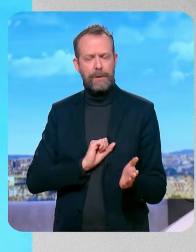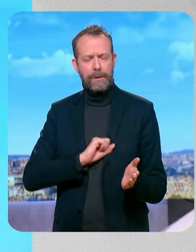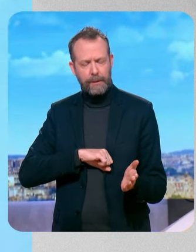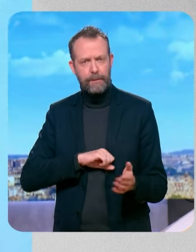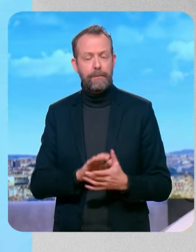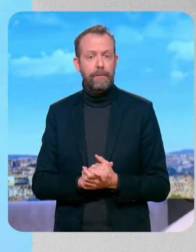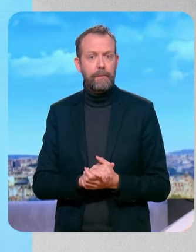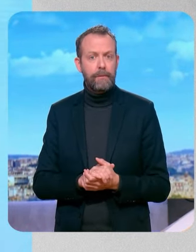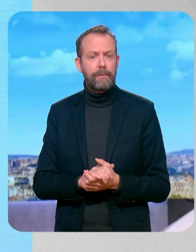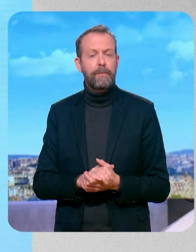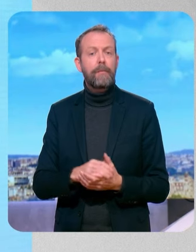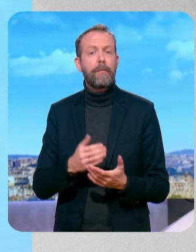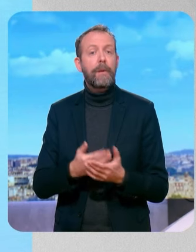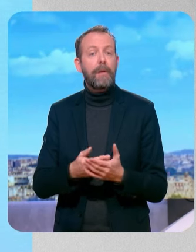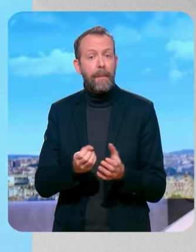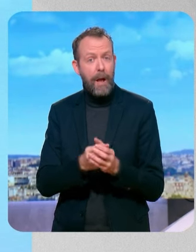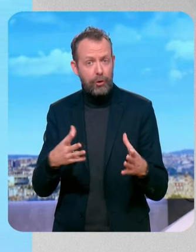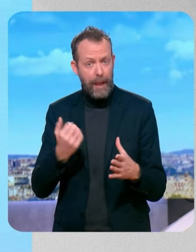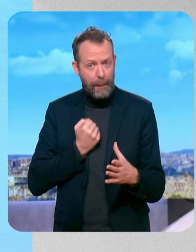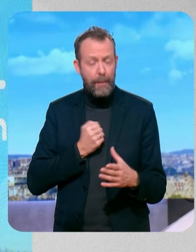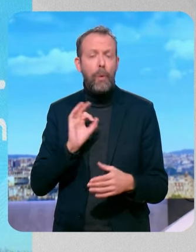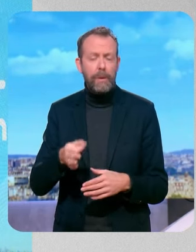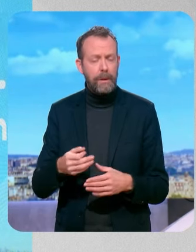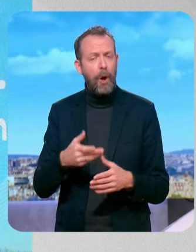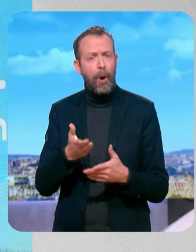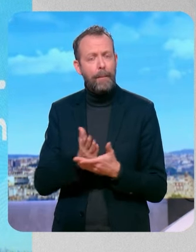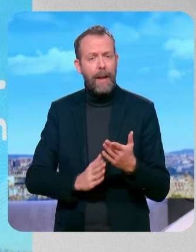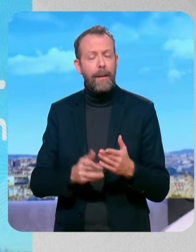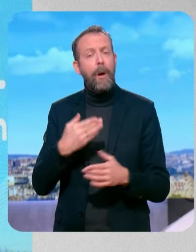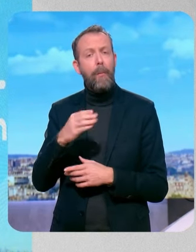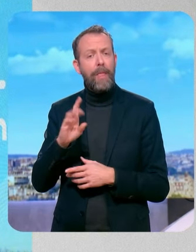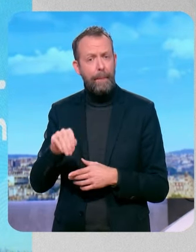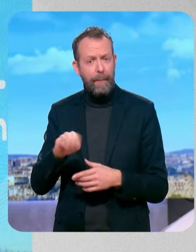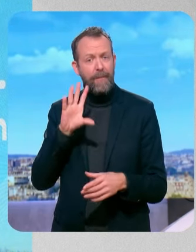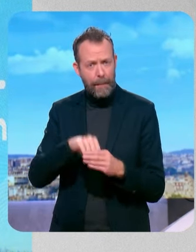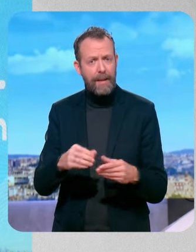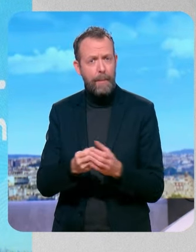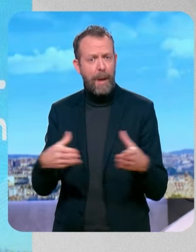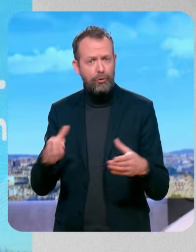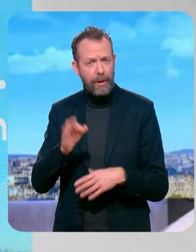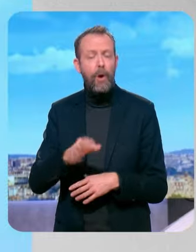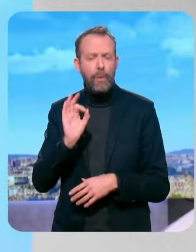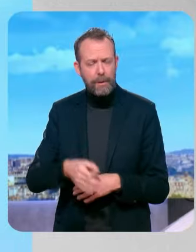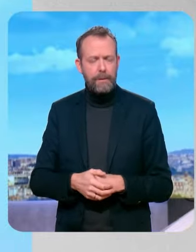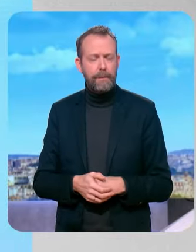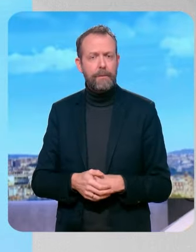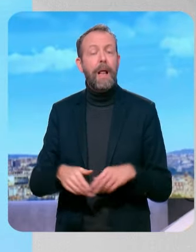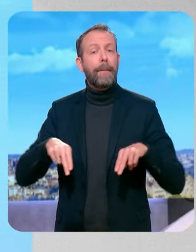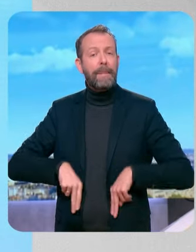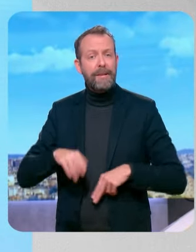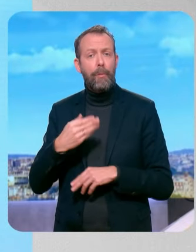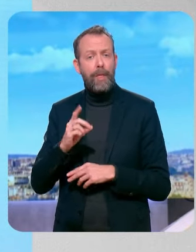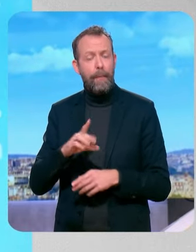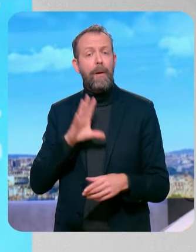Est-ce que ça a abîmé la majorité? Oui, est-ce que ça a abîmé la majorité? Est-ce que le MoDem fait toujours partie de la majorité ce matin? Oui, le MoDem fait partie de la majorité. Est-ce que les ministres du MoDem vont